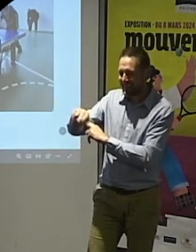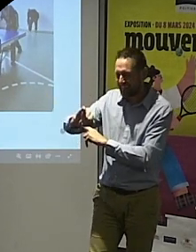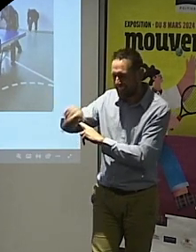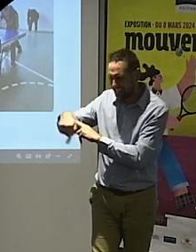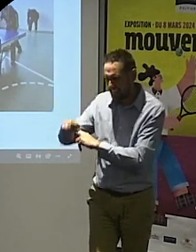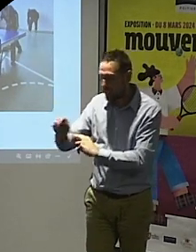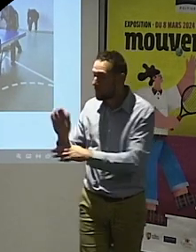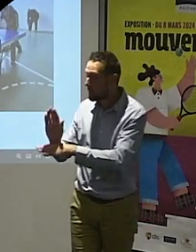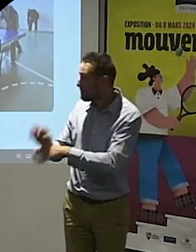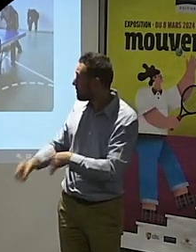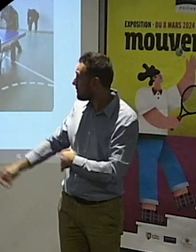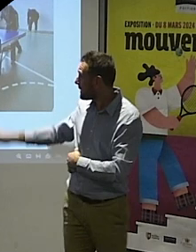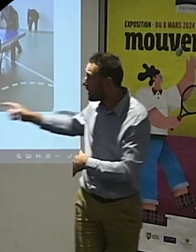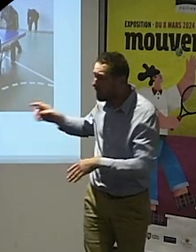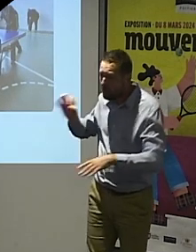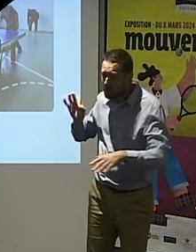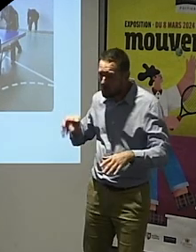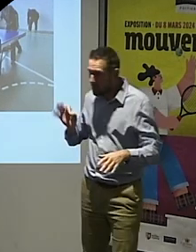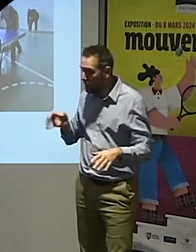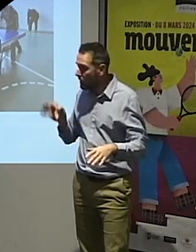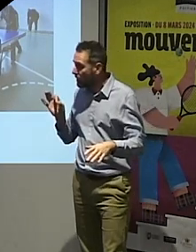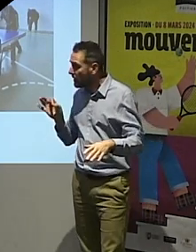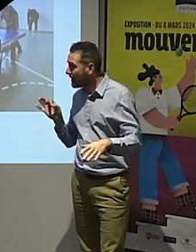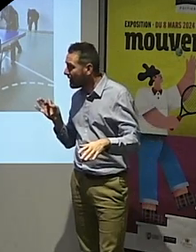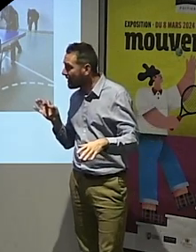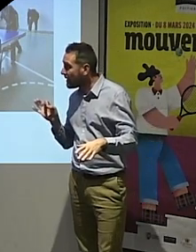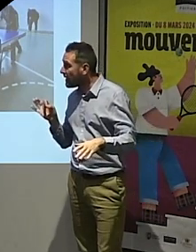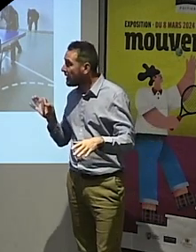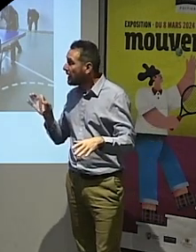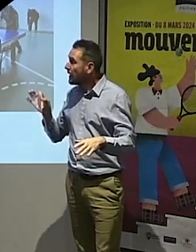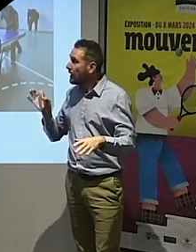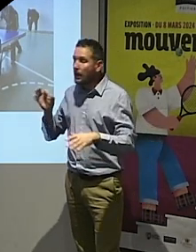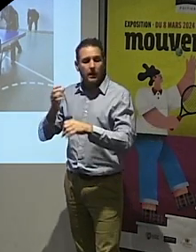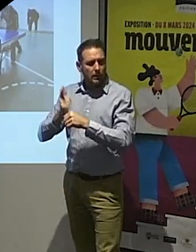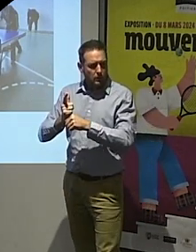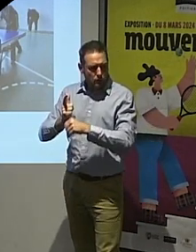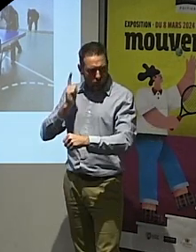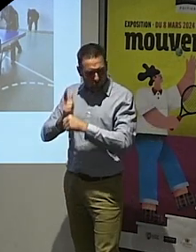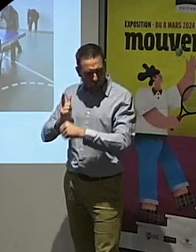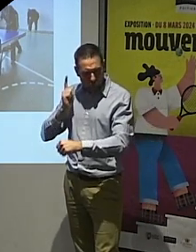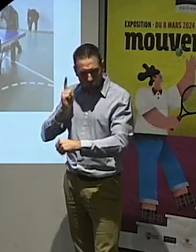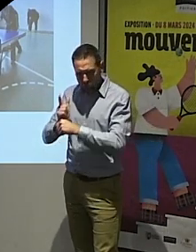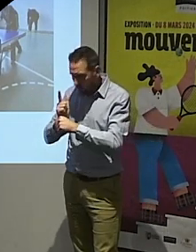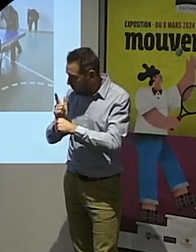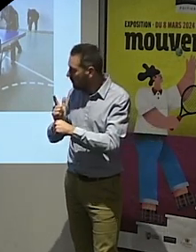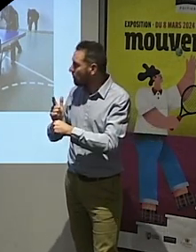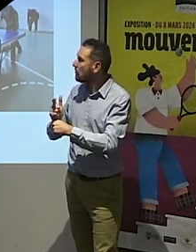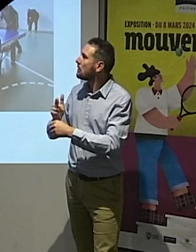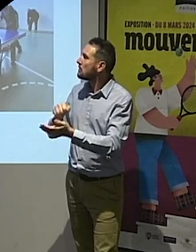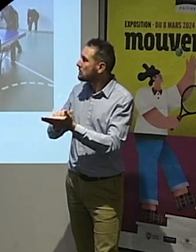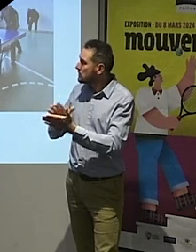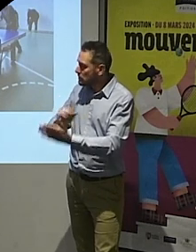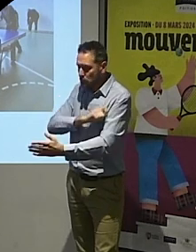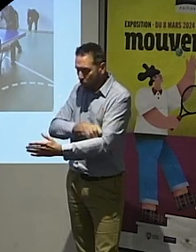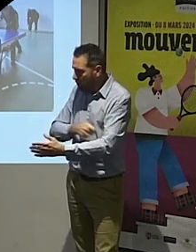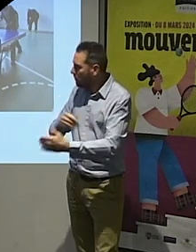Oui, monsieur Bruyot, Dominique, au logis de la Cour depuis 2 ans maintenant. D'accord. Qu'est-ce